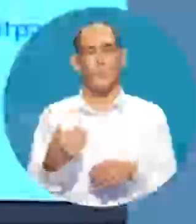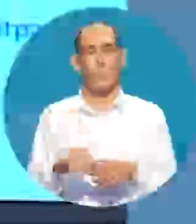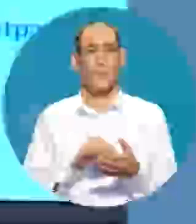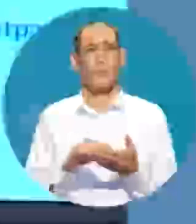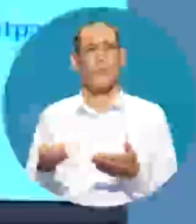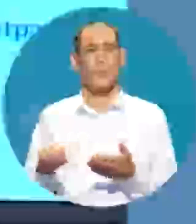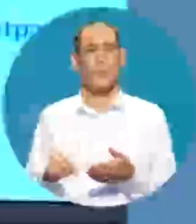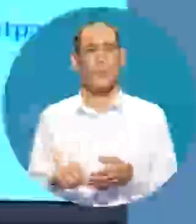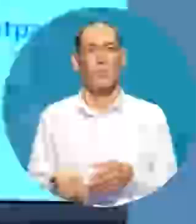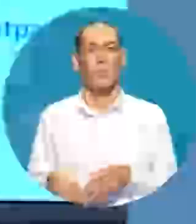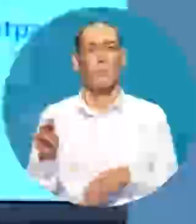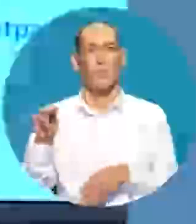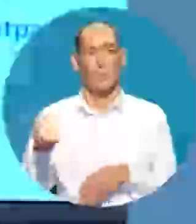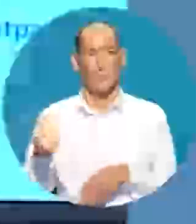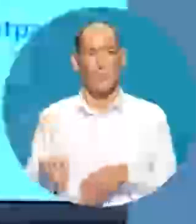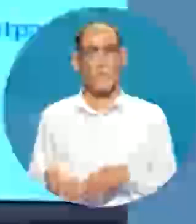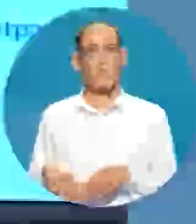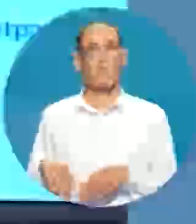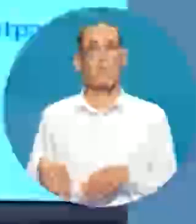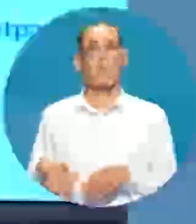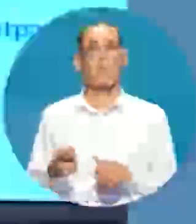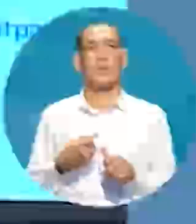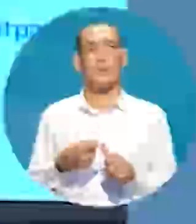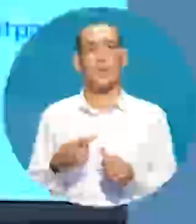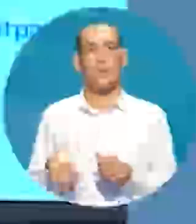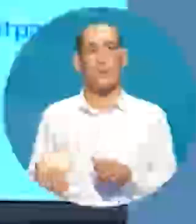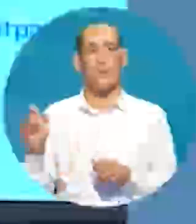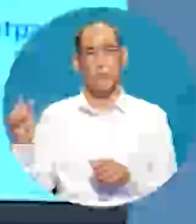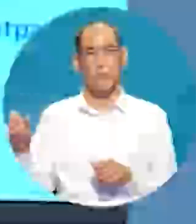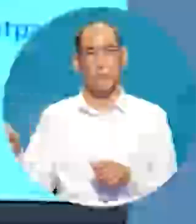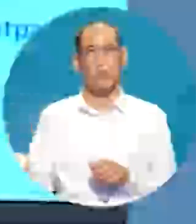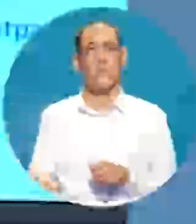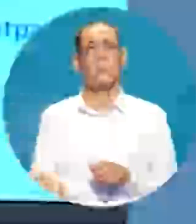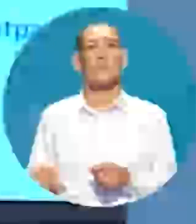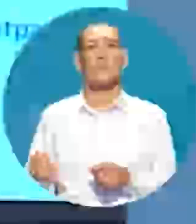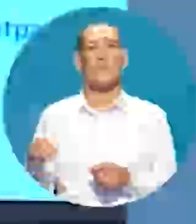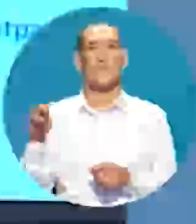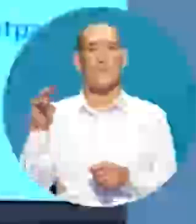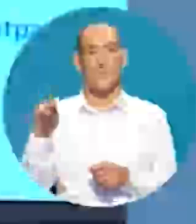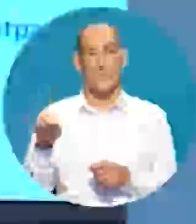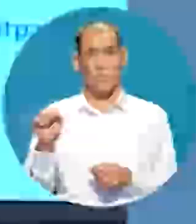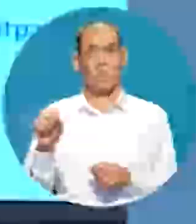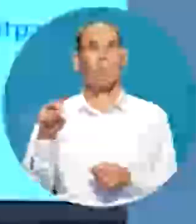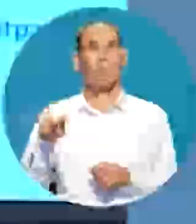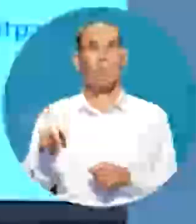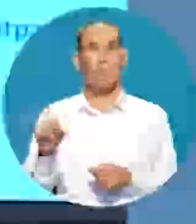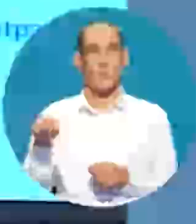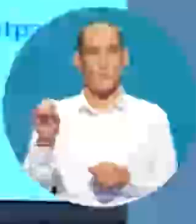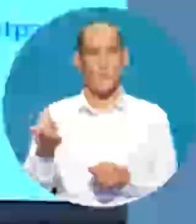Kani, menin jazgan T harpten keletuğun adam atlarının tansamız. T